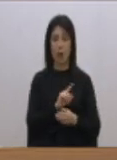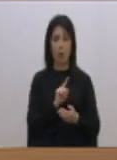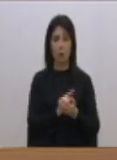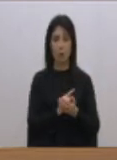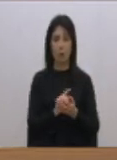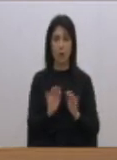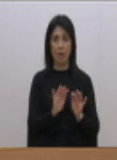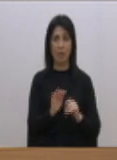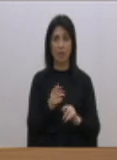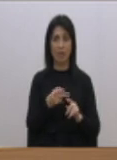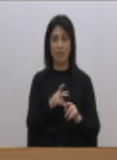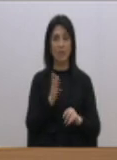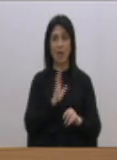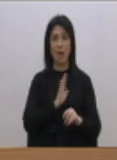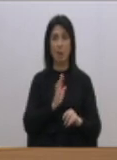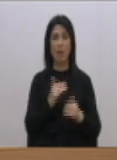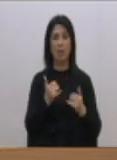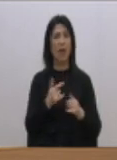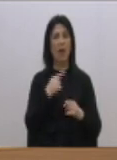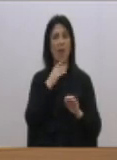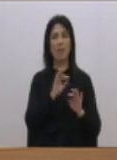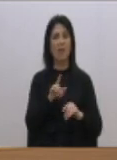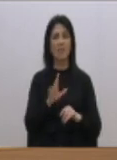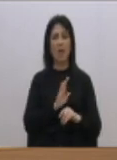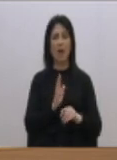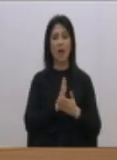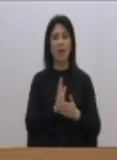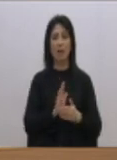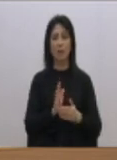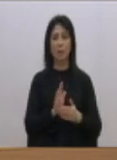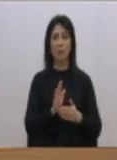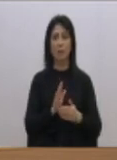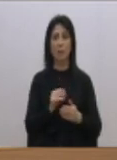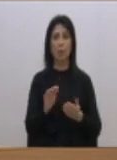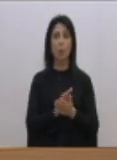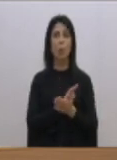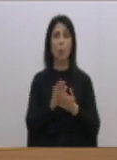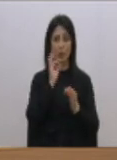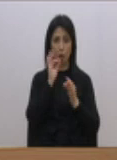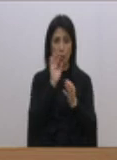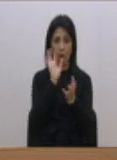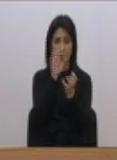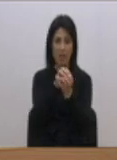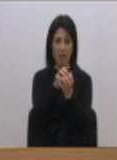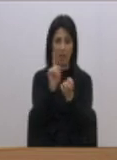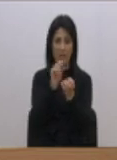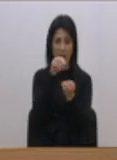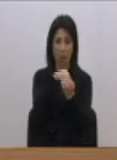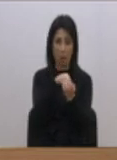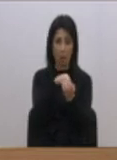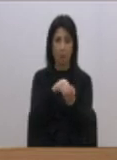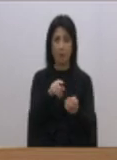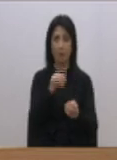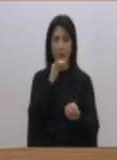auțilebelia reacția. Es arcopila, mie, claima sau și ne, es arcopila, Upasok veli, Satagurș. Ketkuit, ra,